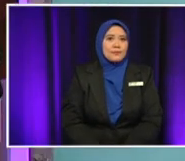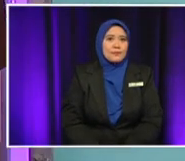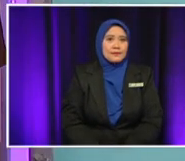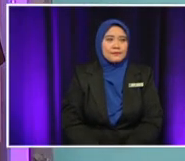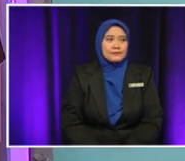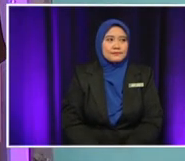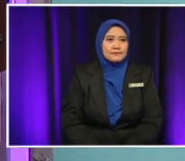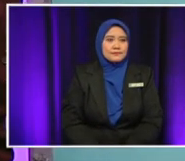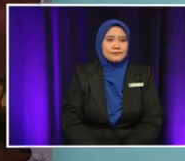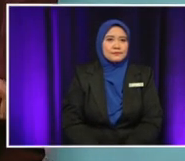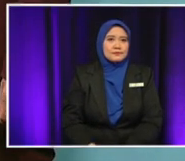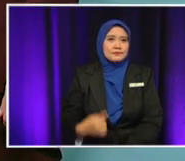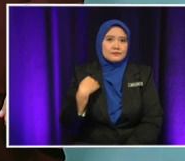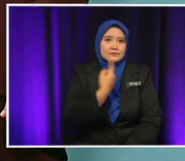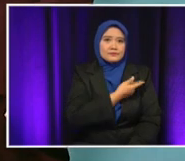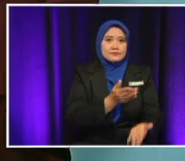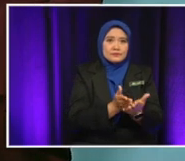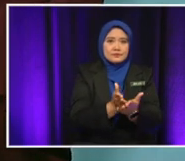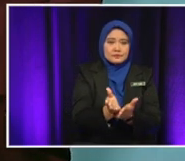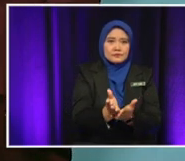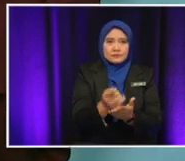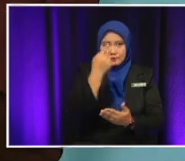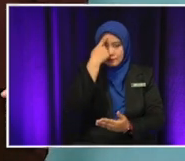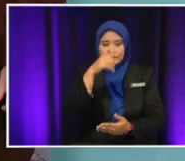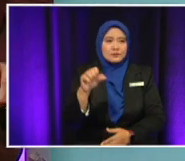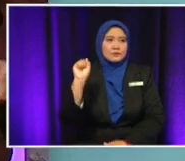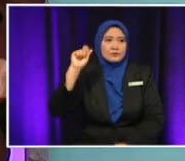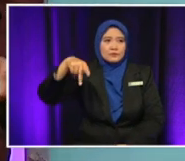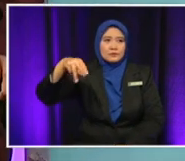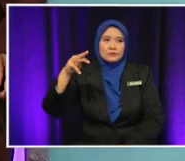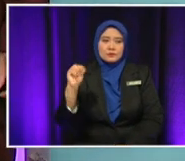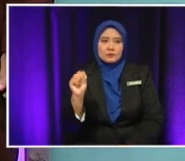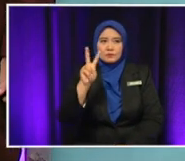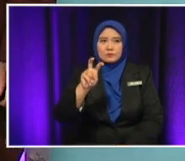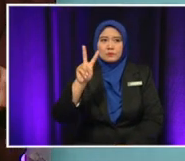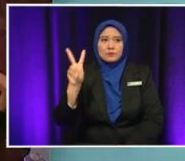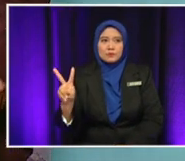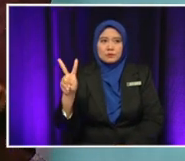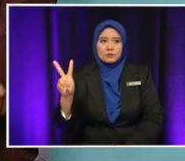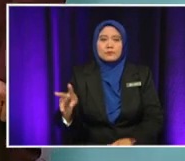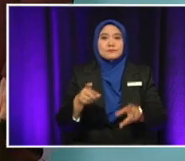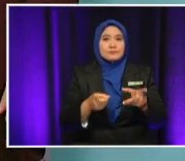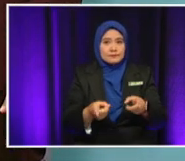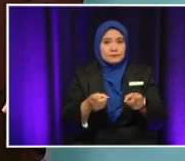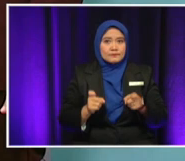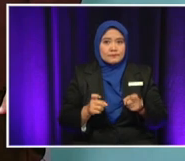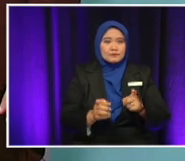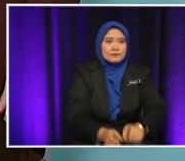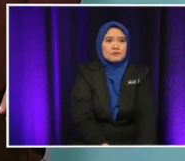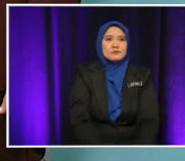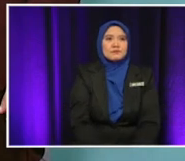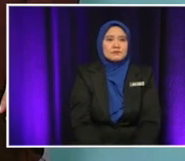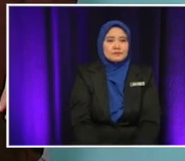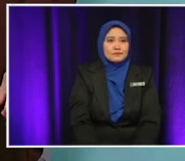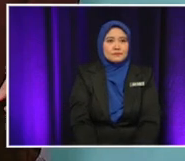Oke saya akan meneruskan untuk SBM 2022 jadi saya akan menerangkan